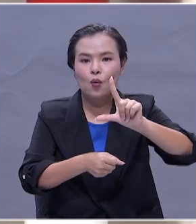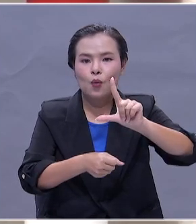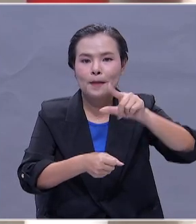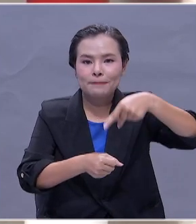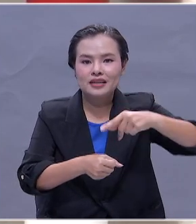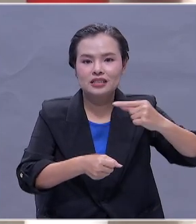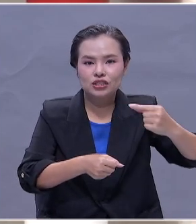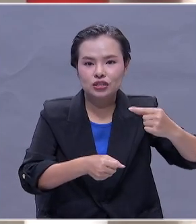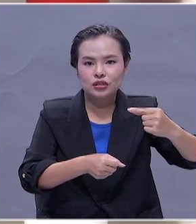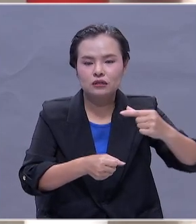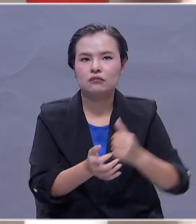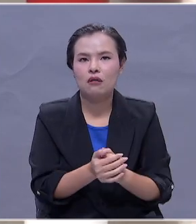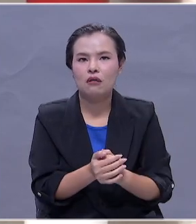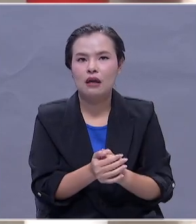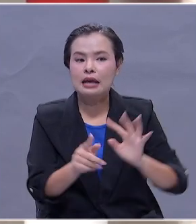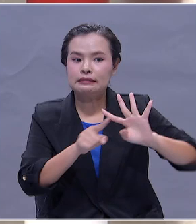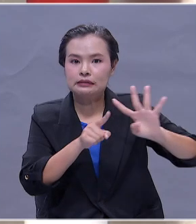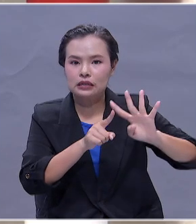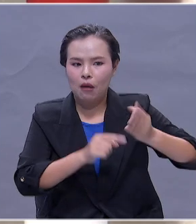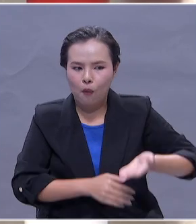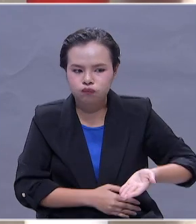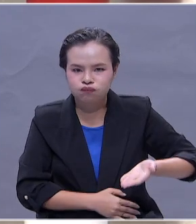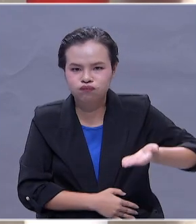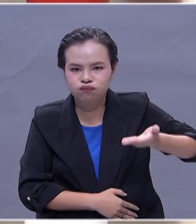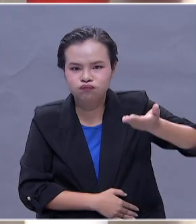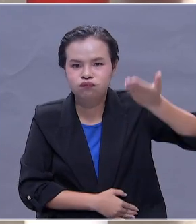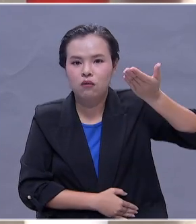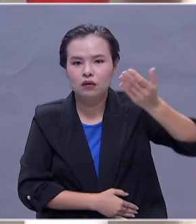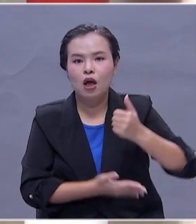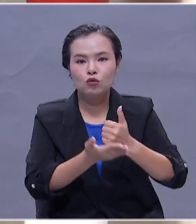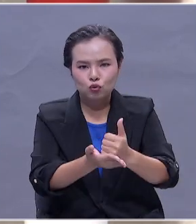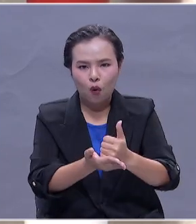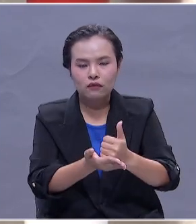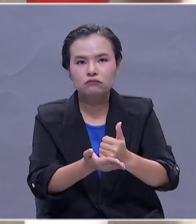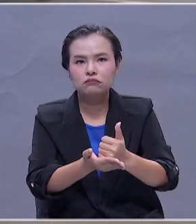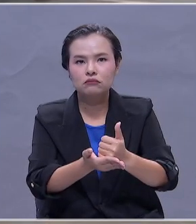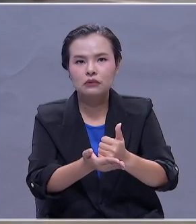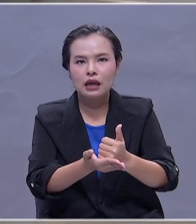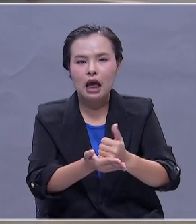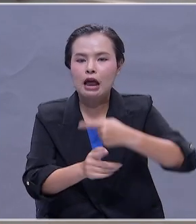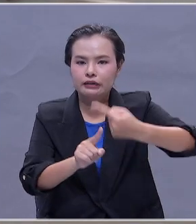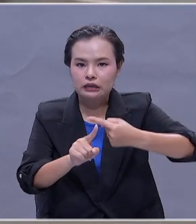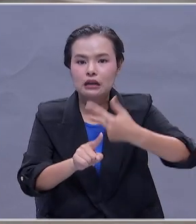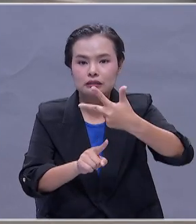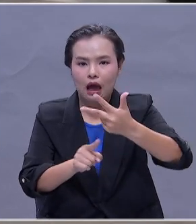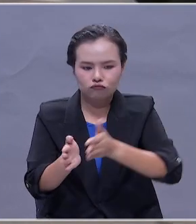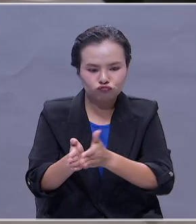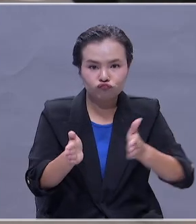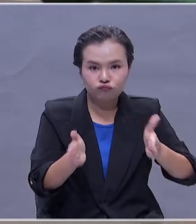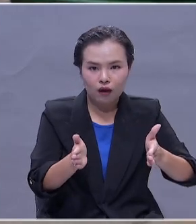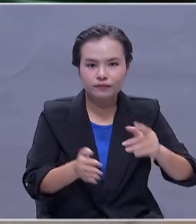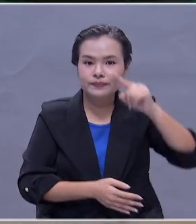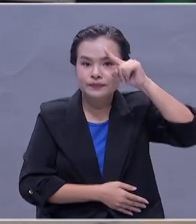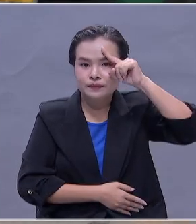4มันยังมีแนวโน้มปรับตัวสูงขึ้นอยู่นะคะเพราะฉะนั้นเนี่ยช่วยตรึงให้ก่อนให้ได้ 3เดือนค่ะคุณเศรษฐาทวีศิลป์